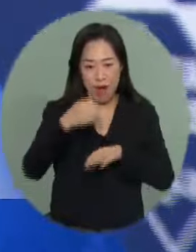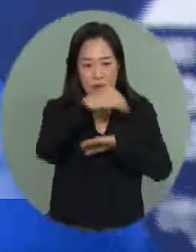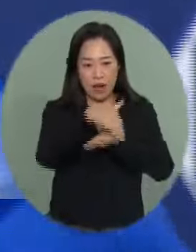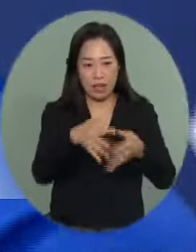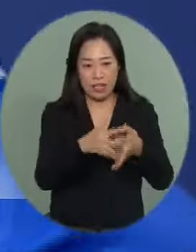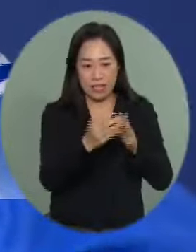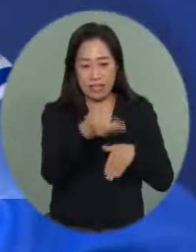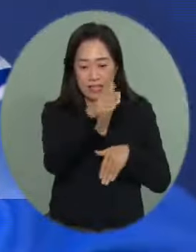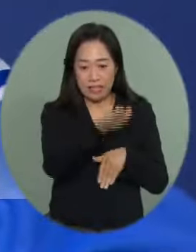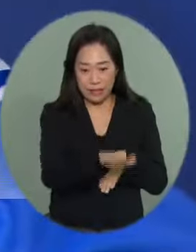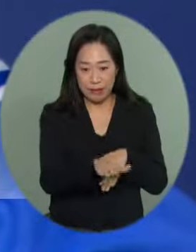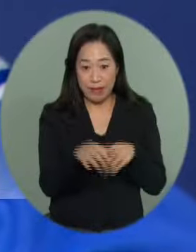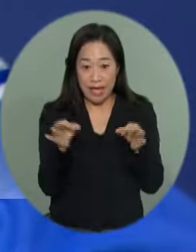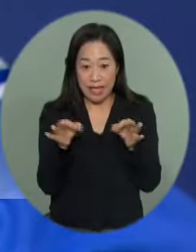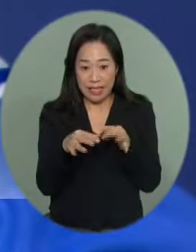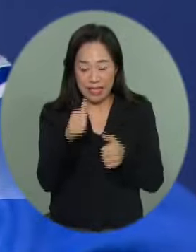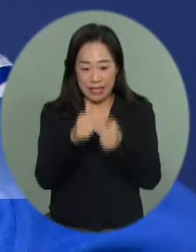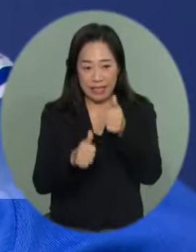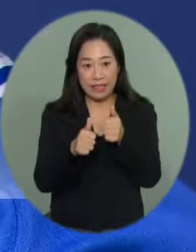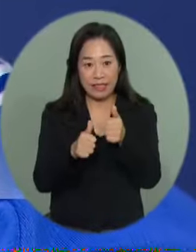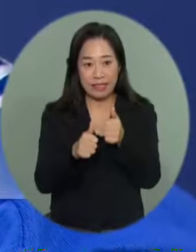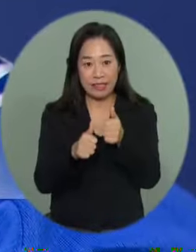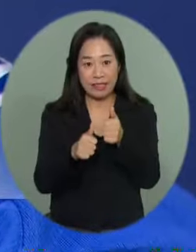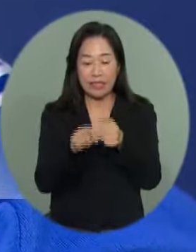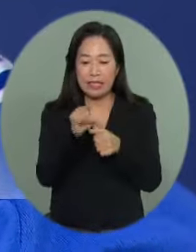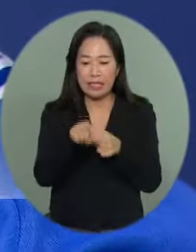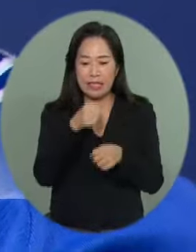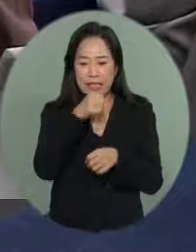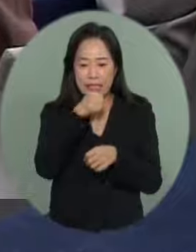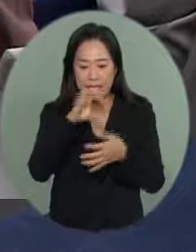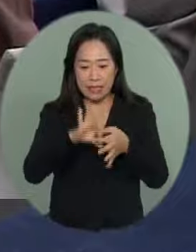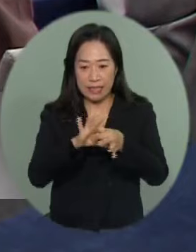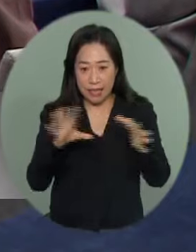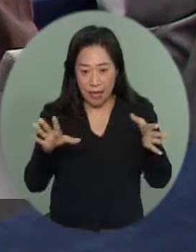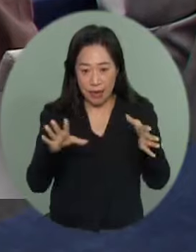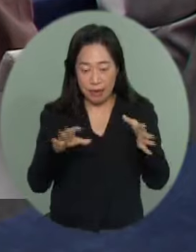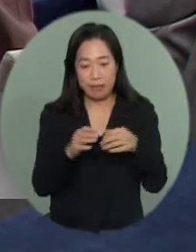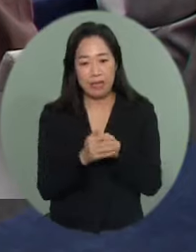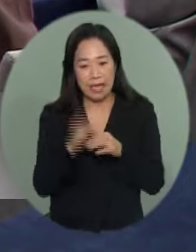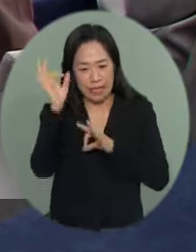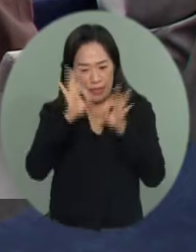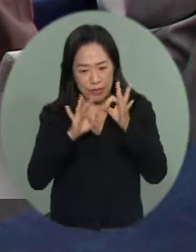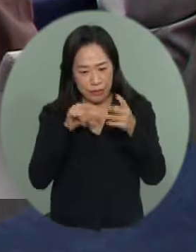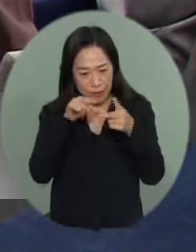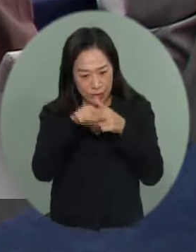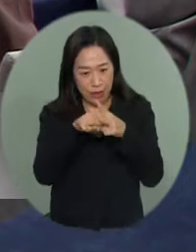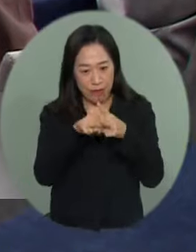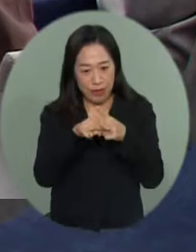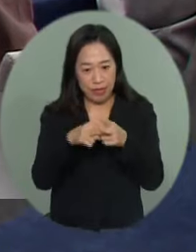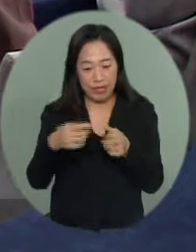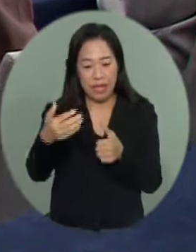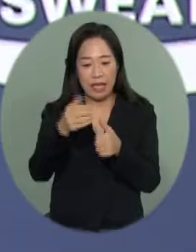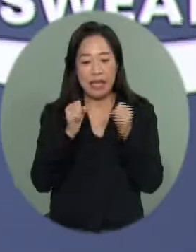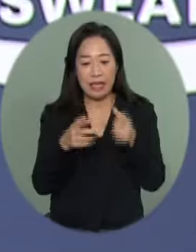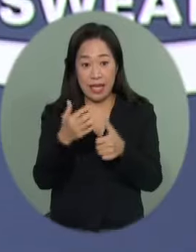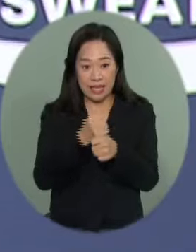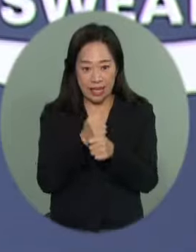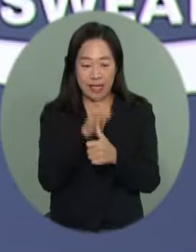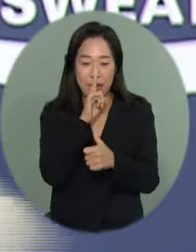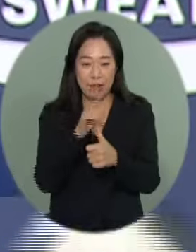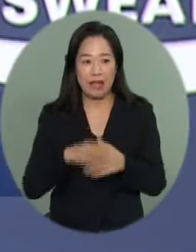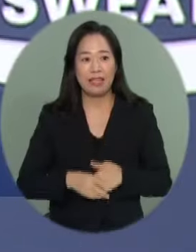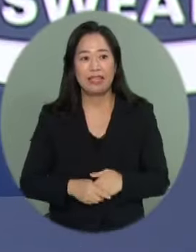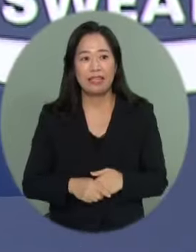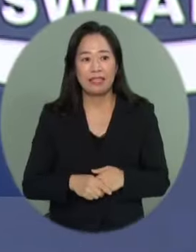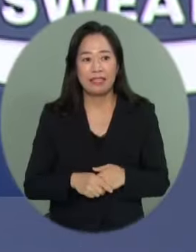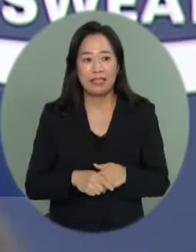갖췄지만 단기전은 시즌 기록과 상관없다면서 빈틈을 노려 우승에 도전하겠다고 밝혔습니다.